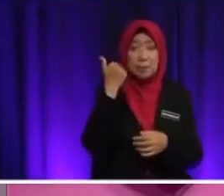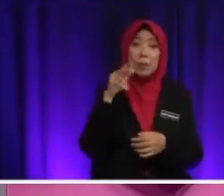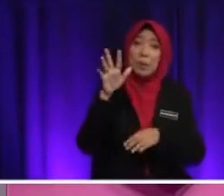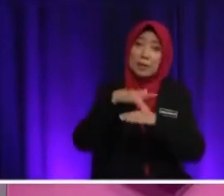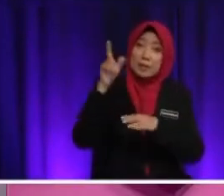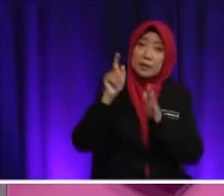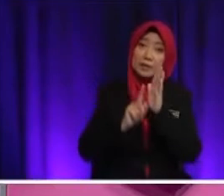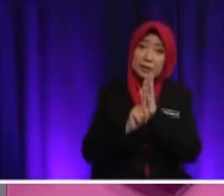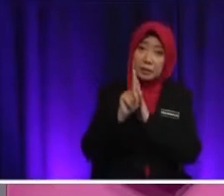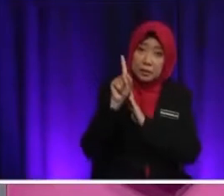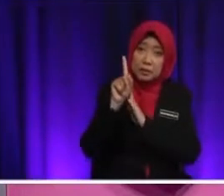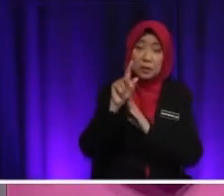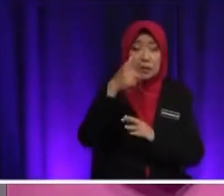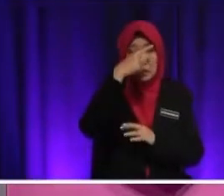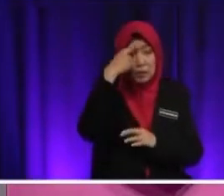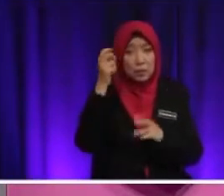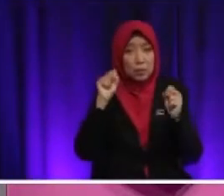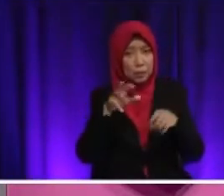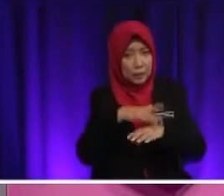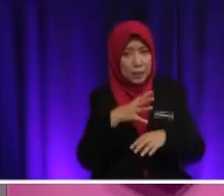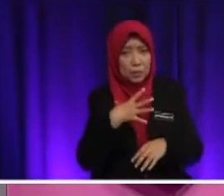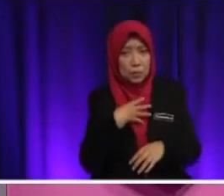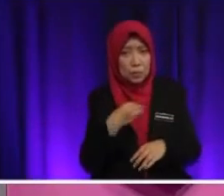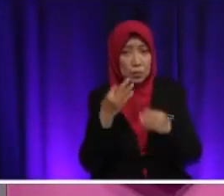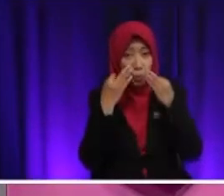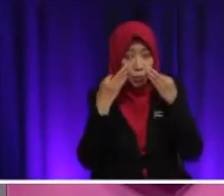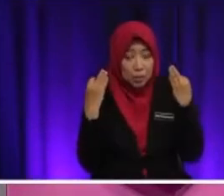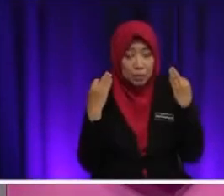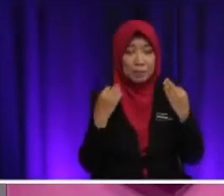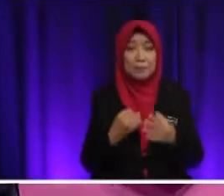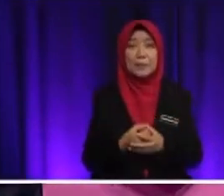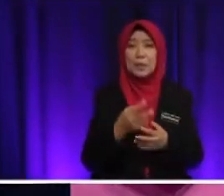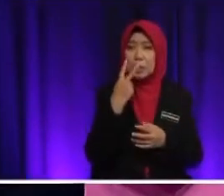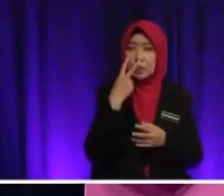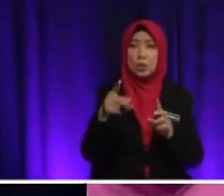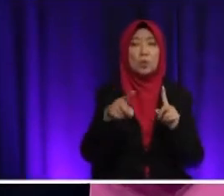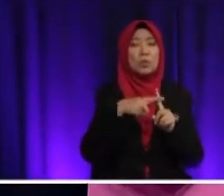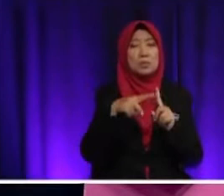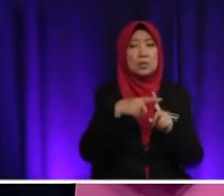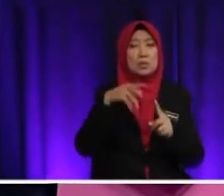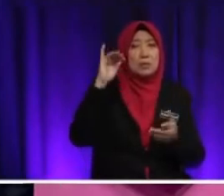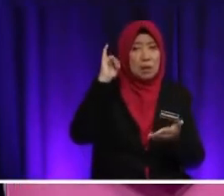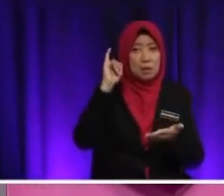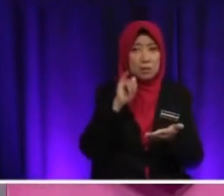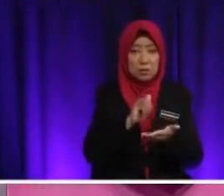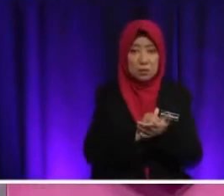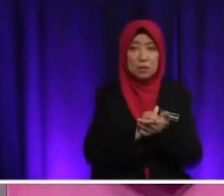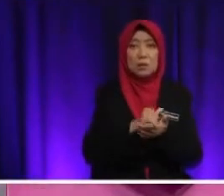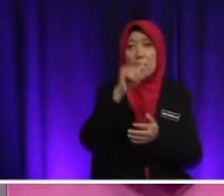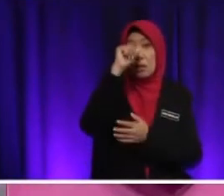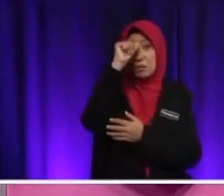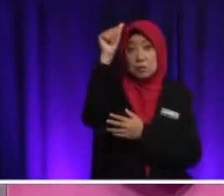saya hitamlah boleh panggil orang tu putih. Itu semua pandang positif. Pandang positif. Sebab apa? Kita kena yakin bahawa Allah